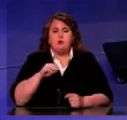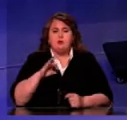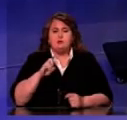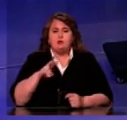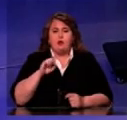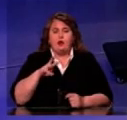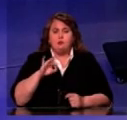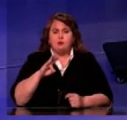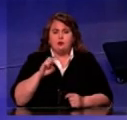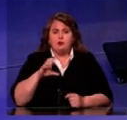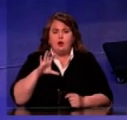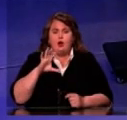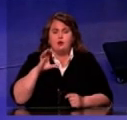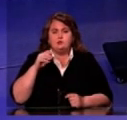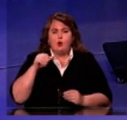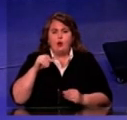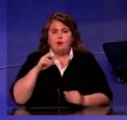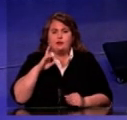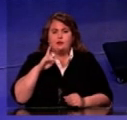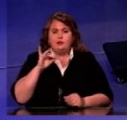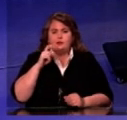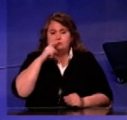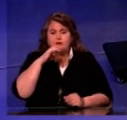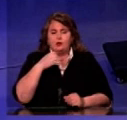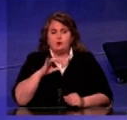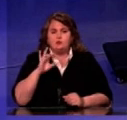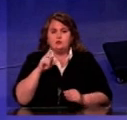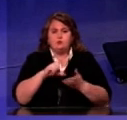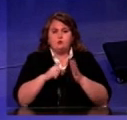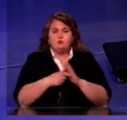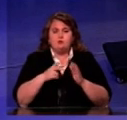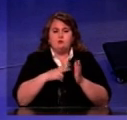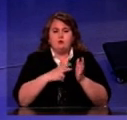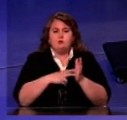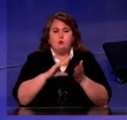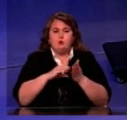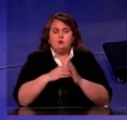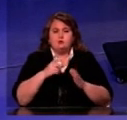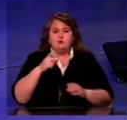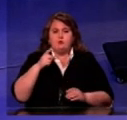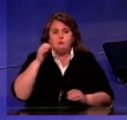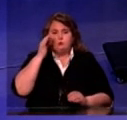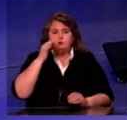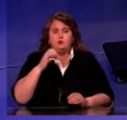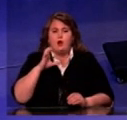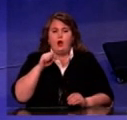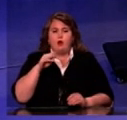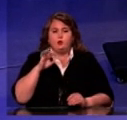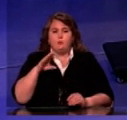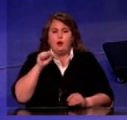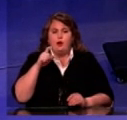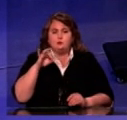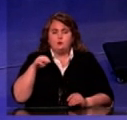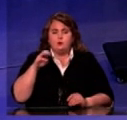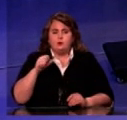метиламина и анилина с соляной кислотой. Из курса 8 класса вы помните, что у атома азота